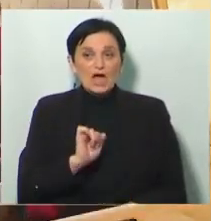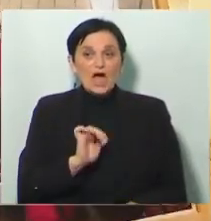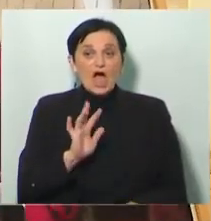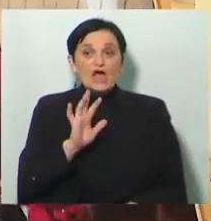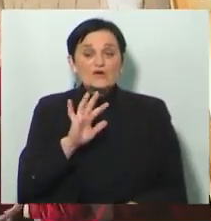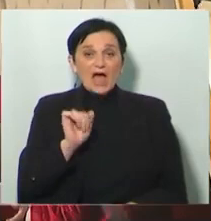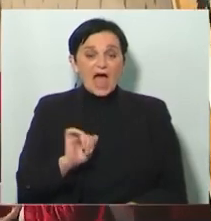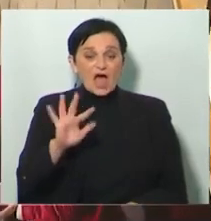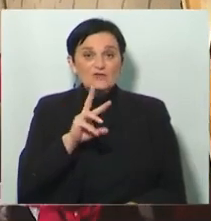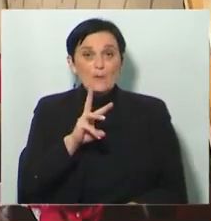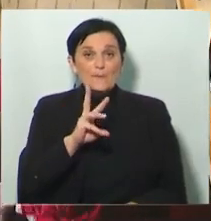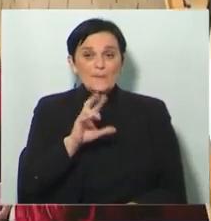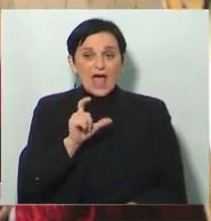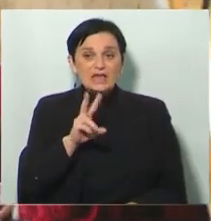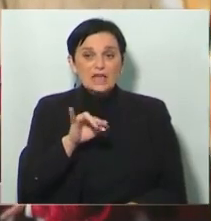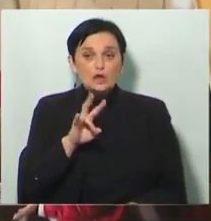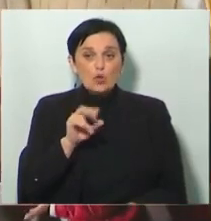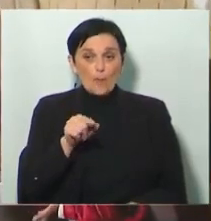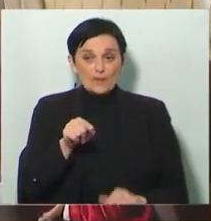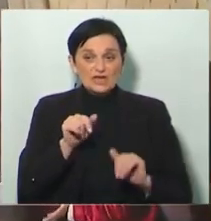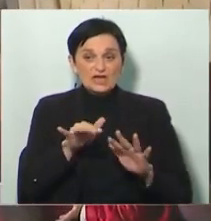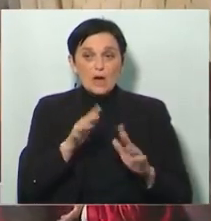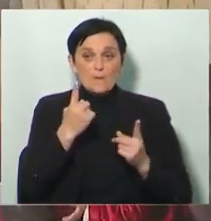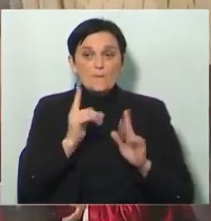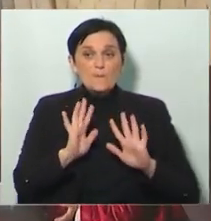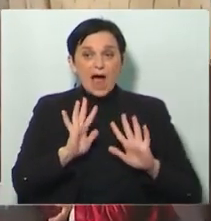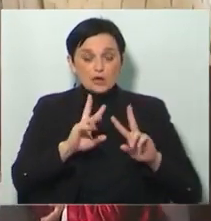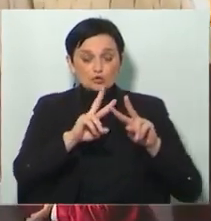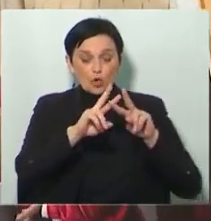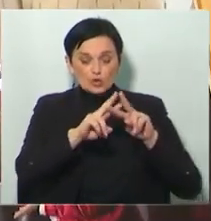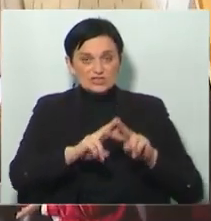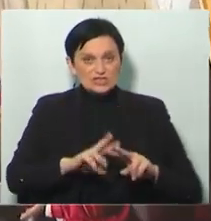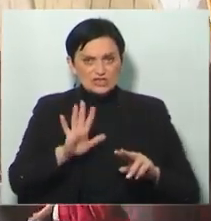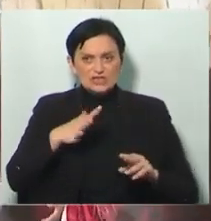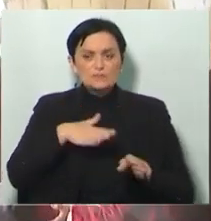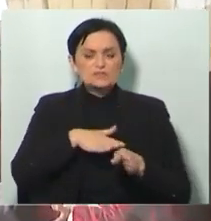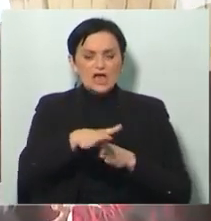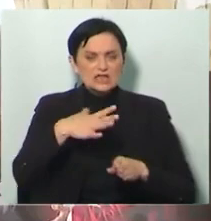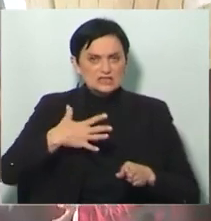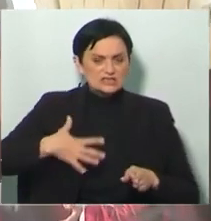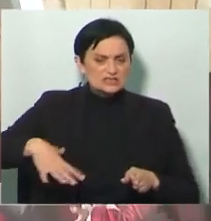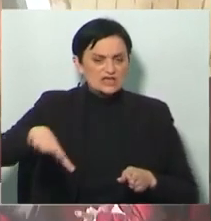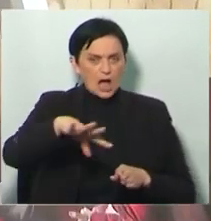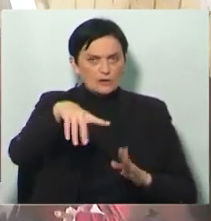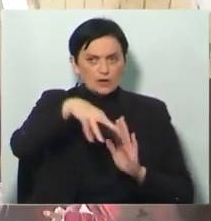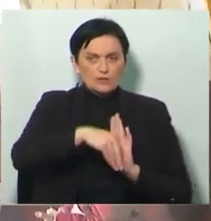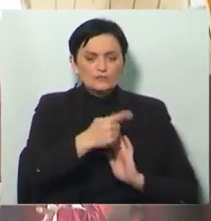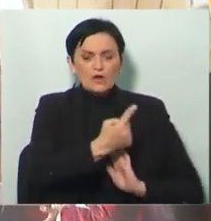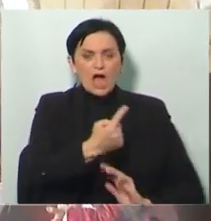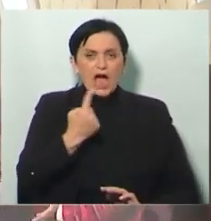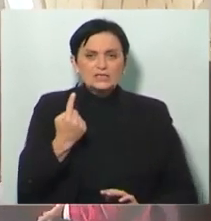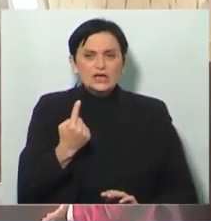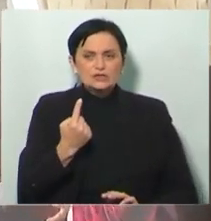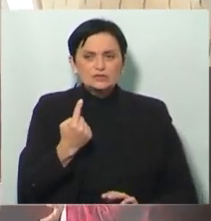ევრომელონომის კამპანია, ანუ მარტო სკრინინგული პროცესი არ არის, მოიცავს მთელ საქართველოს. ეს არის ერთ-ერთი